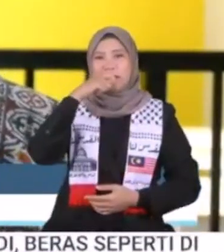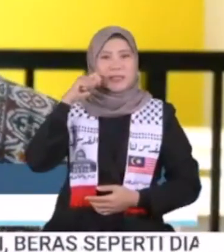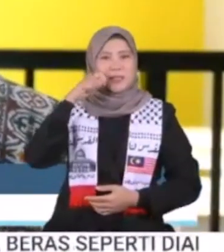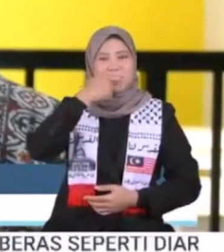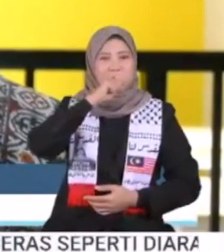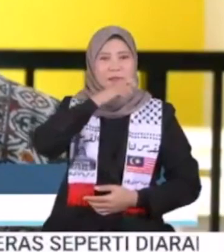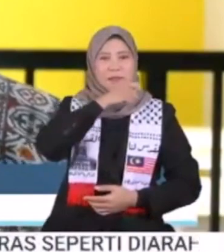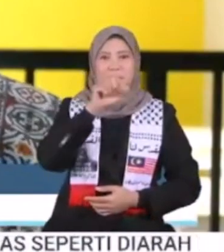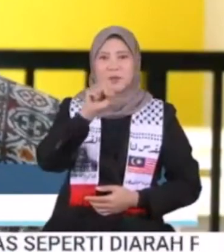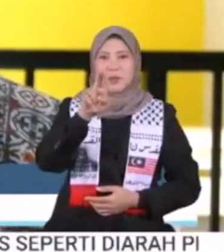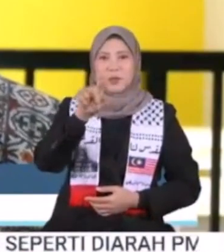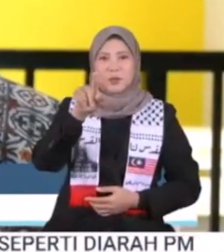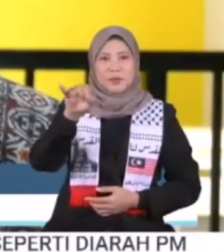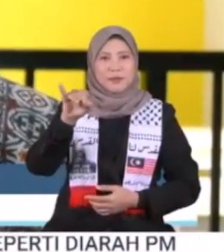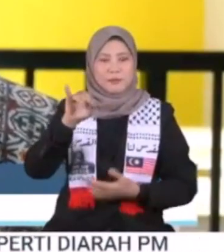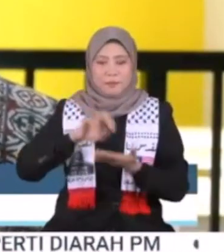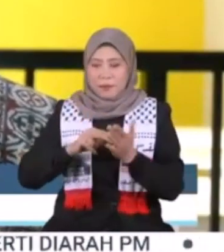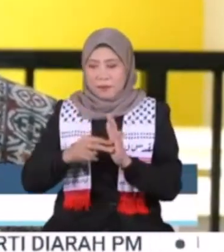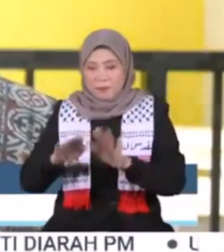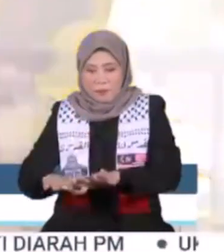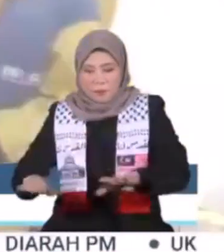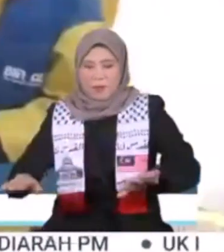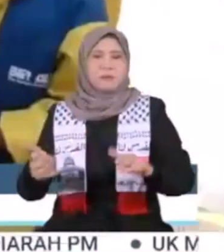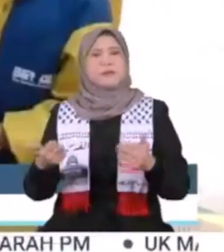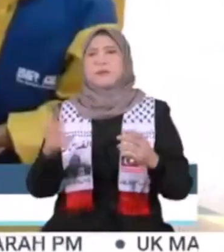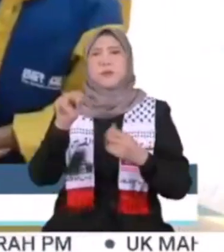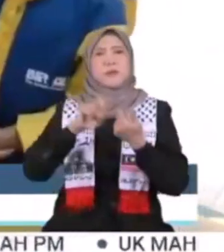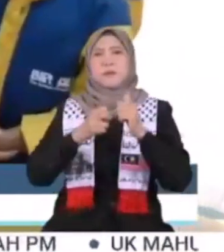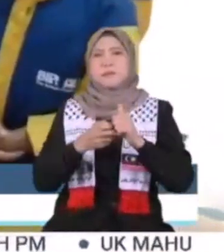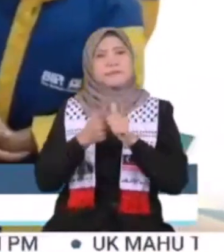kebaikan bersugi dan sebagainya, jadi tak ada masalah lah untuk budak-budak ikut.